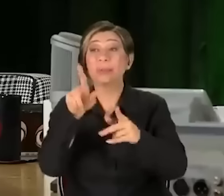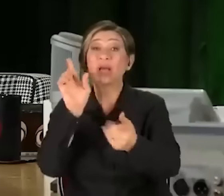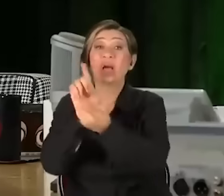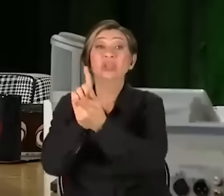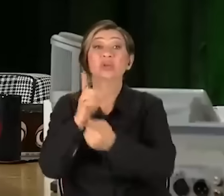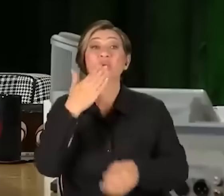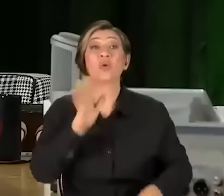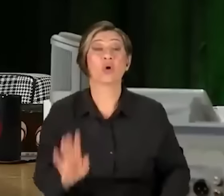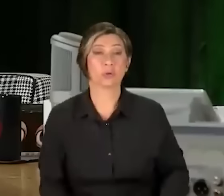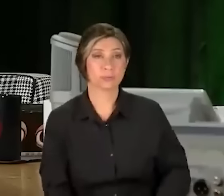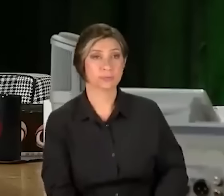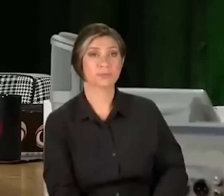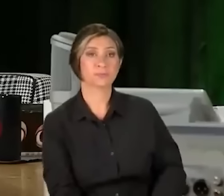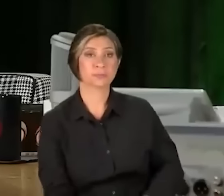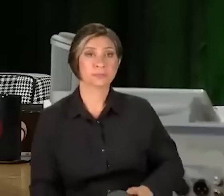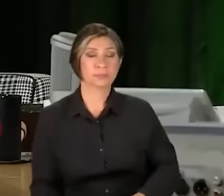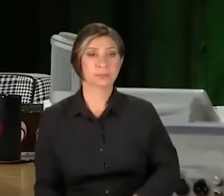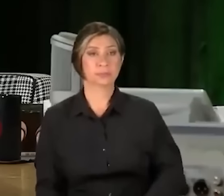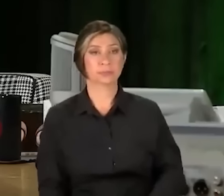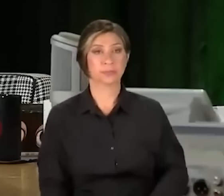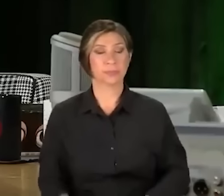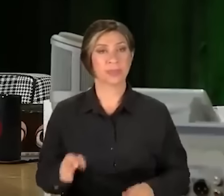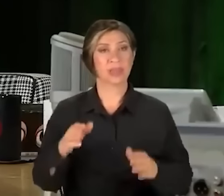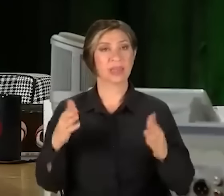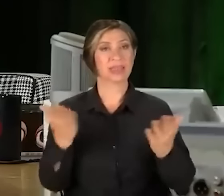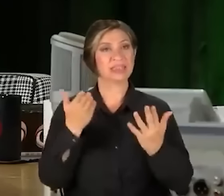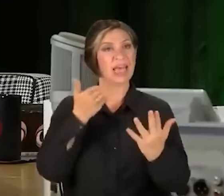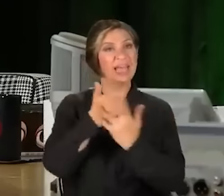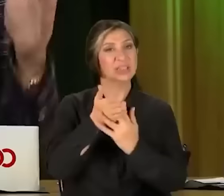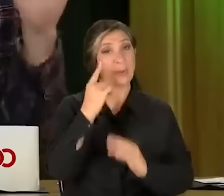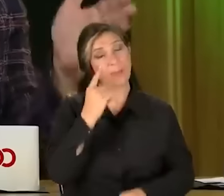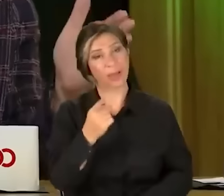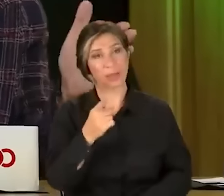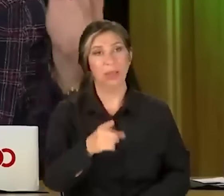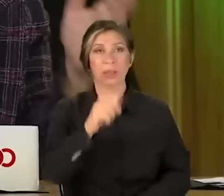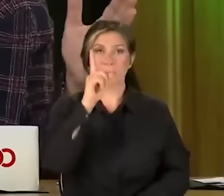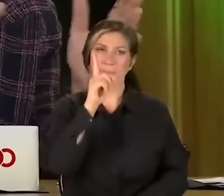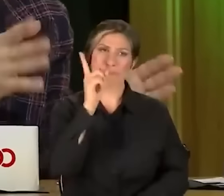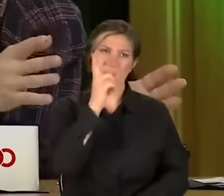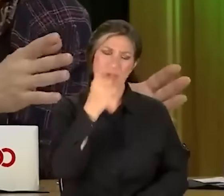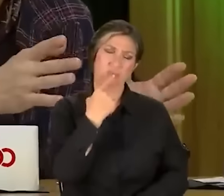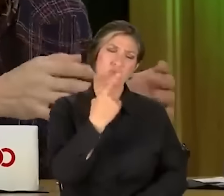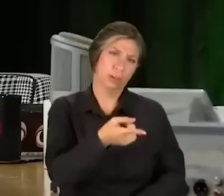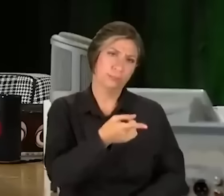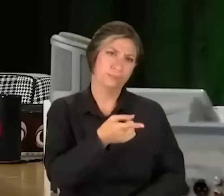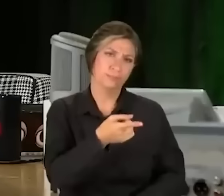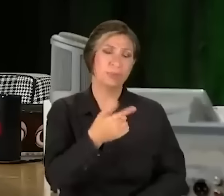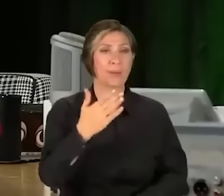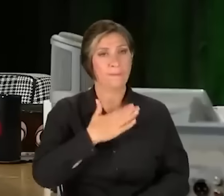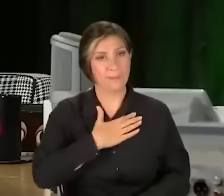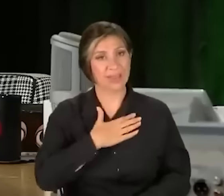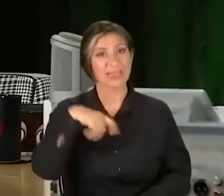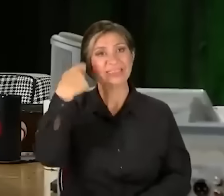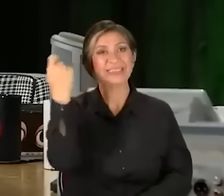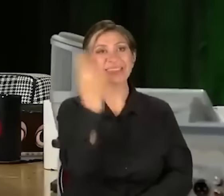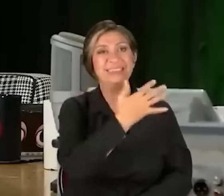yok. Peki televizyonda peki nasıl eriştiğinize bak şimdi. Birisi diyor ki ben diyor